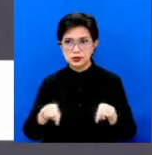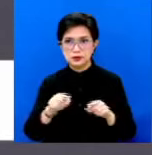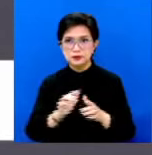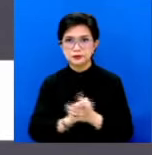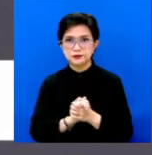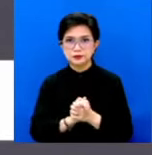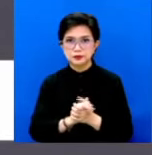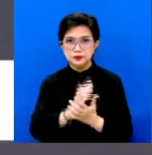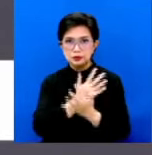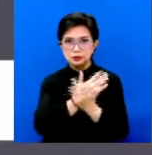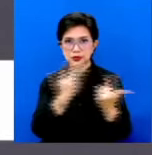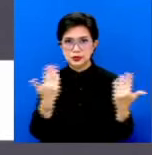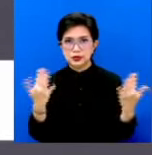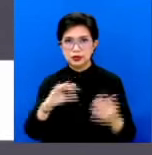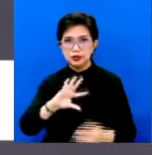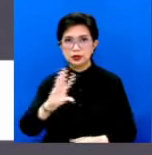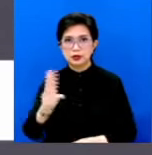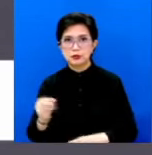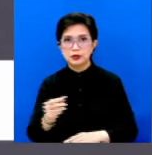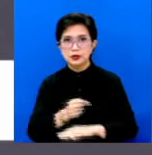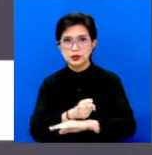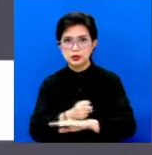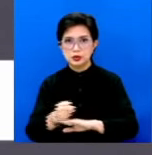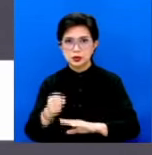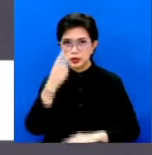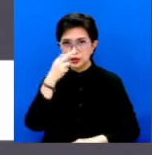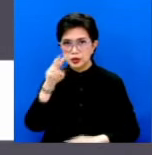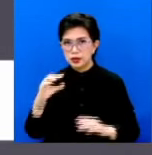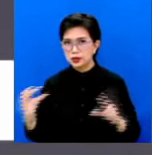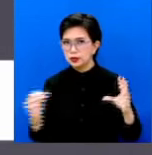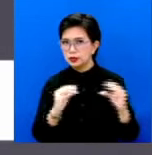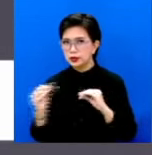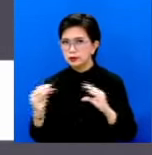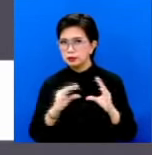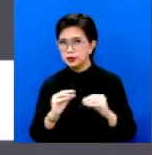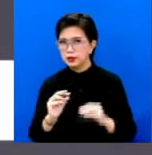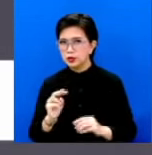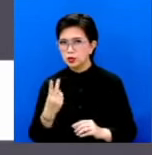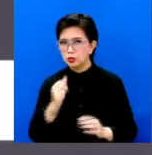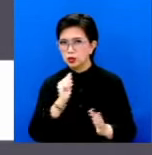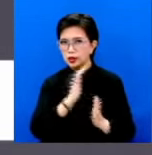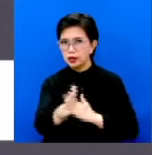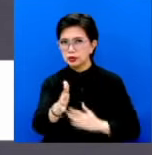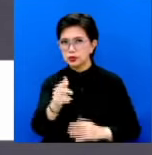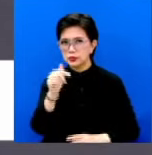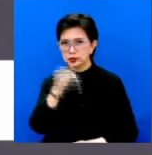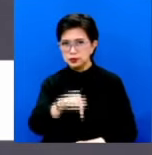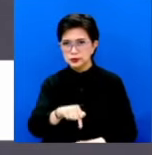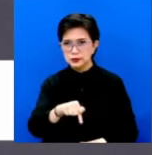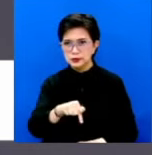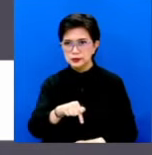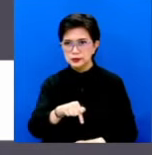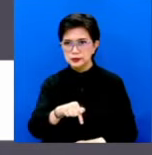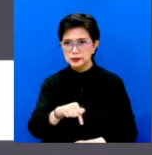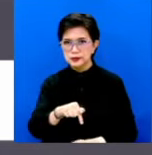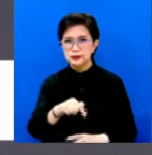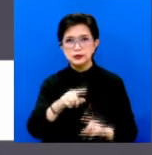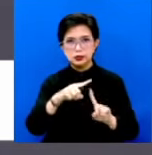warga Kabupaten Sorong yang menyaksikan debat kedua secara langsung di stasiun